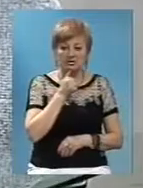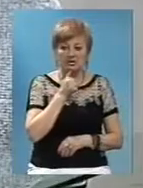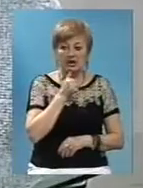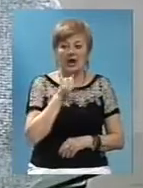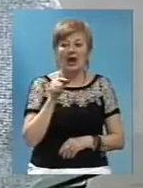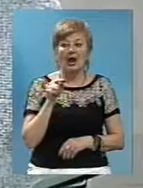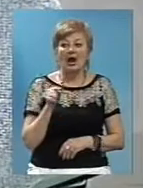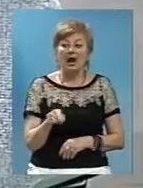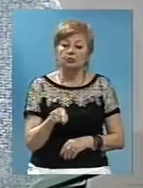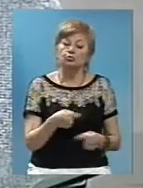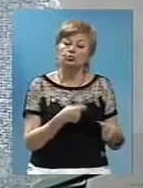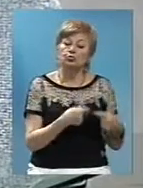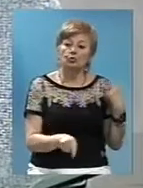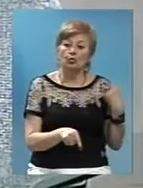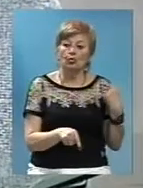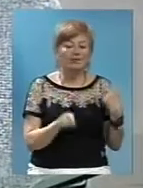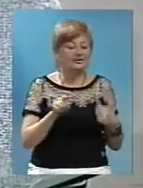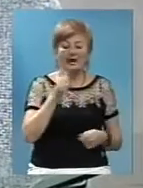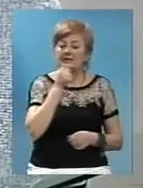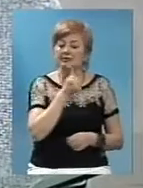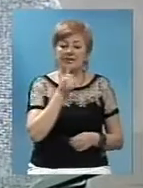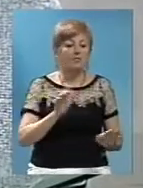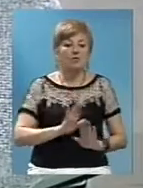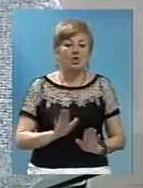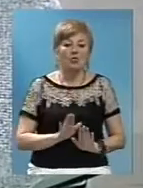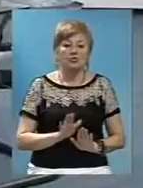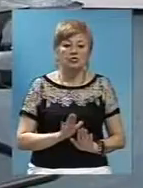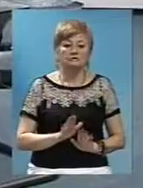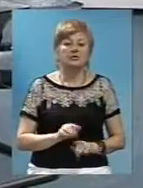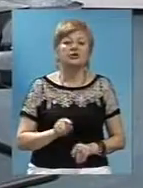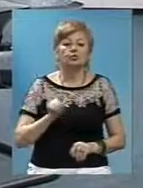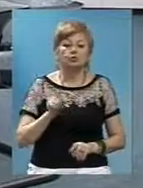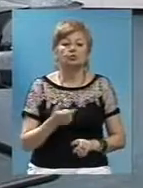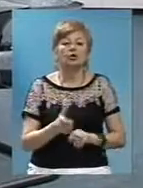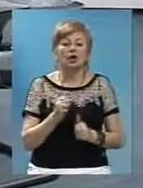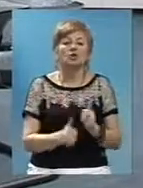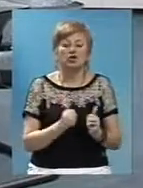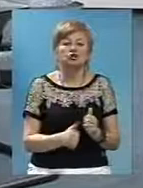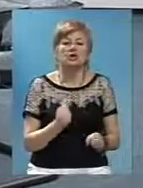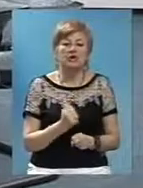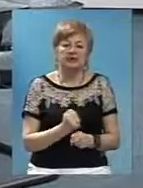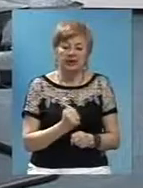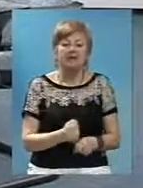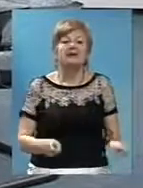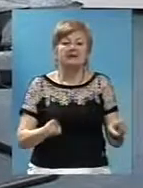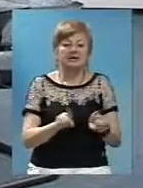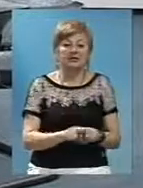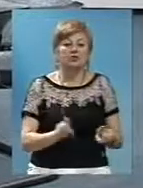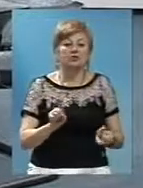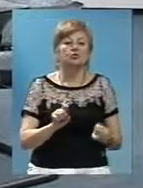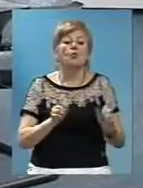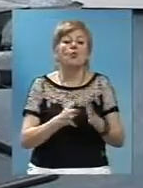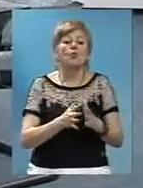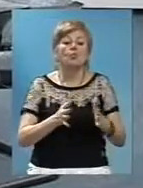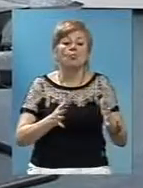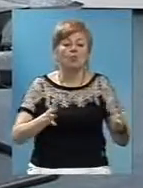А тут інакше, тут не приховується. Тут найчастіше це робиться таким чином, щоб якомога більше